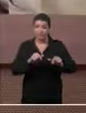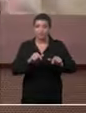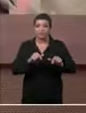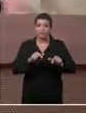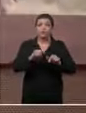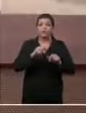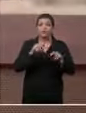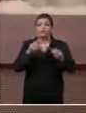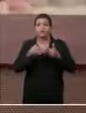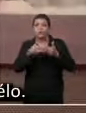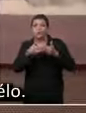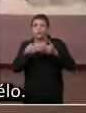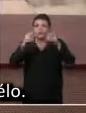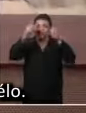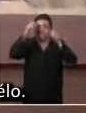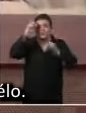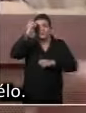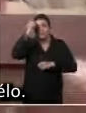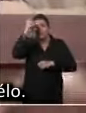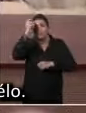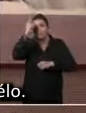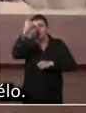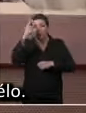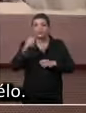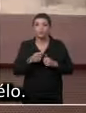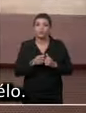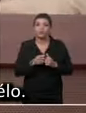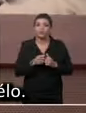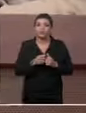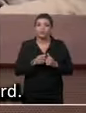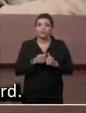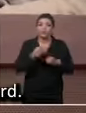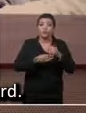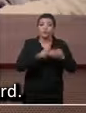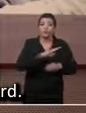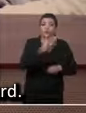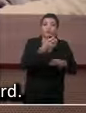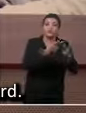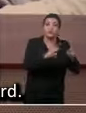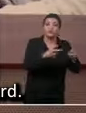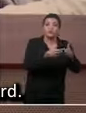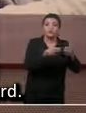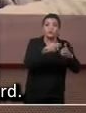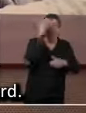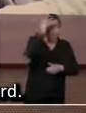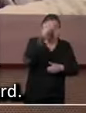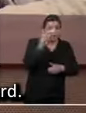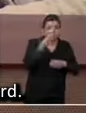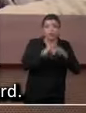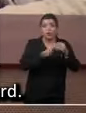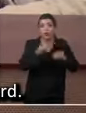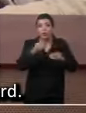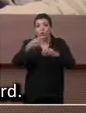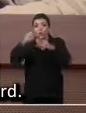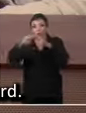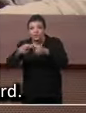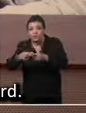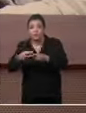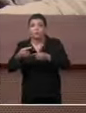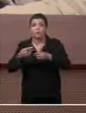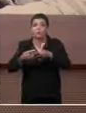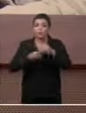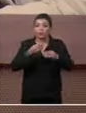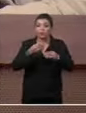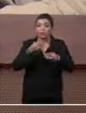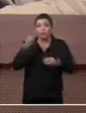proche, la 12e derrière des villes traditionnellement beaucoup plus favorables que nous au vélo. Je pense à Copenhague, je pense à Amsterdam et des villes d'Europe du